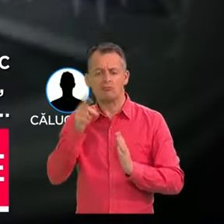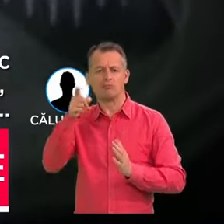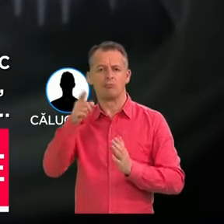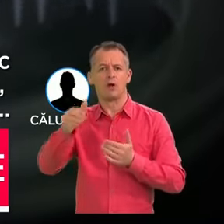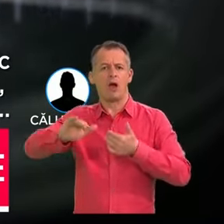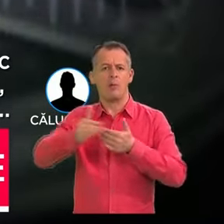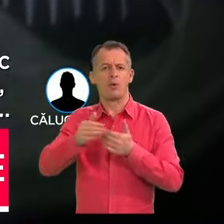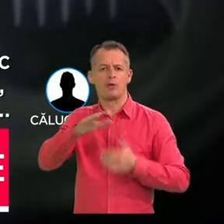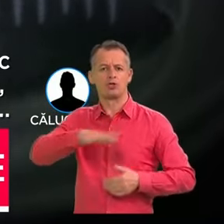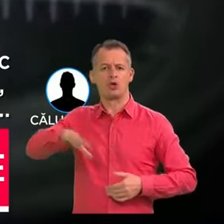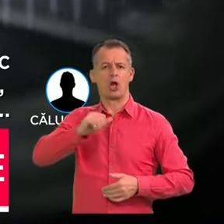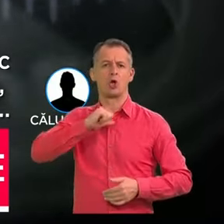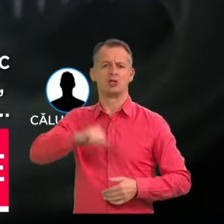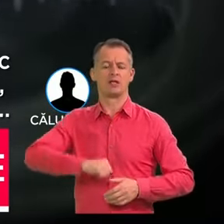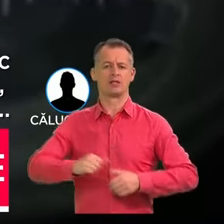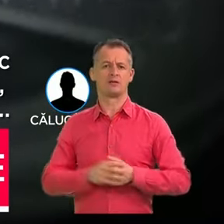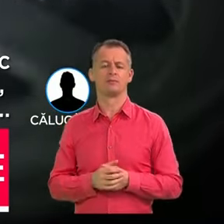lângă Constanța.